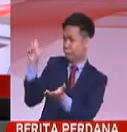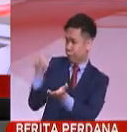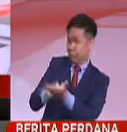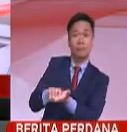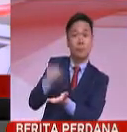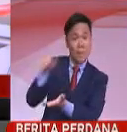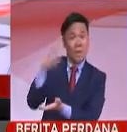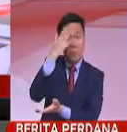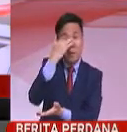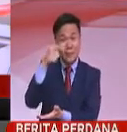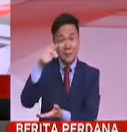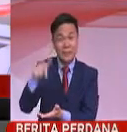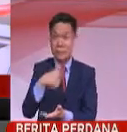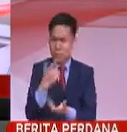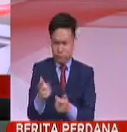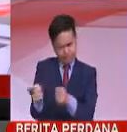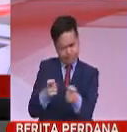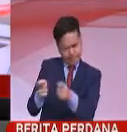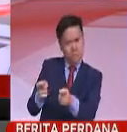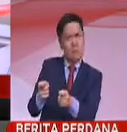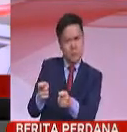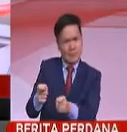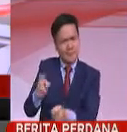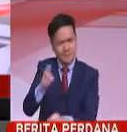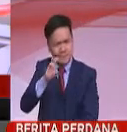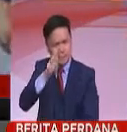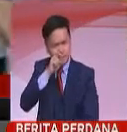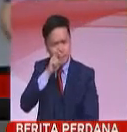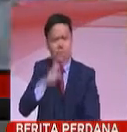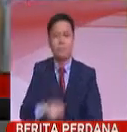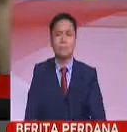dan dikawal selia dengan baik.